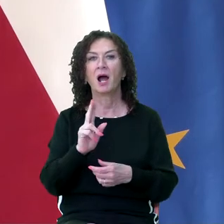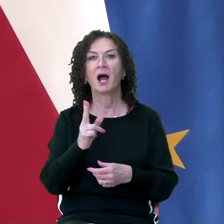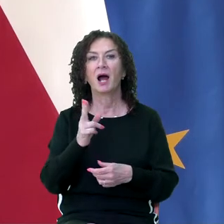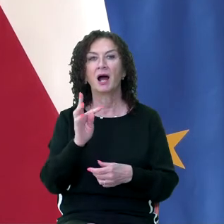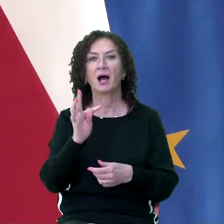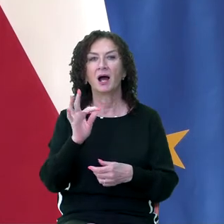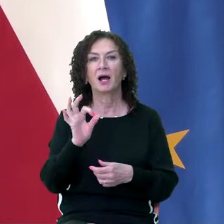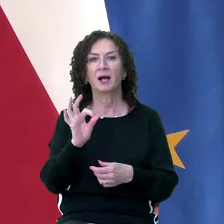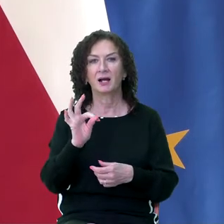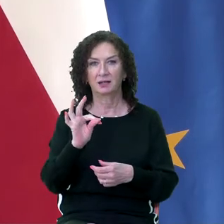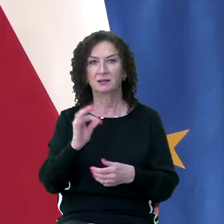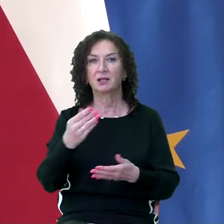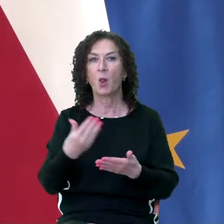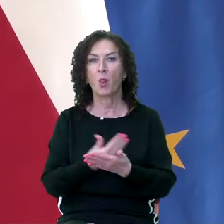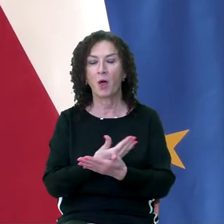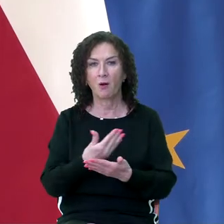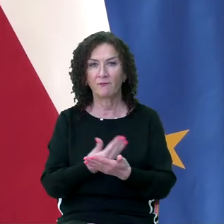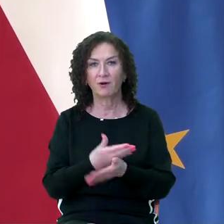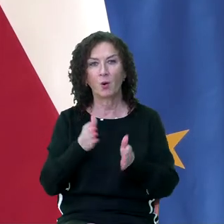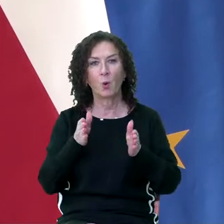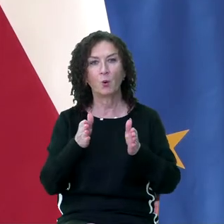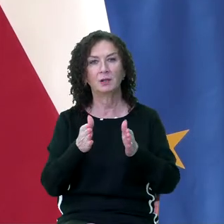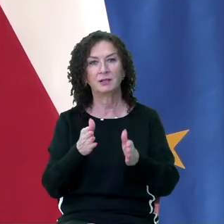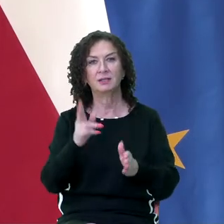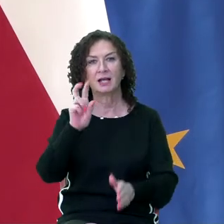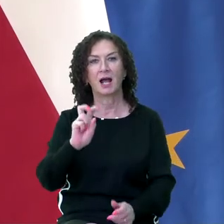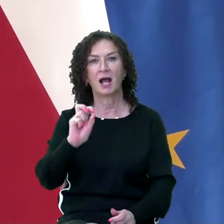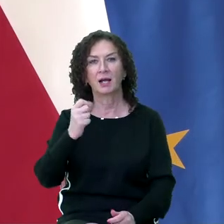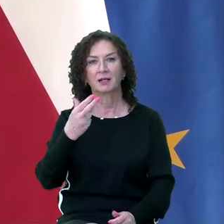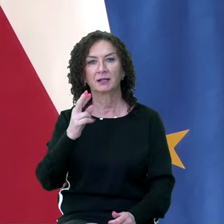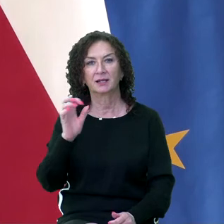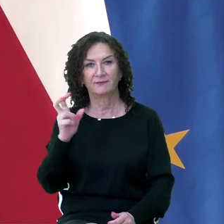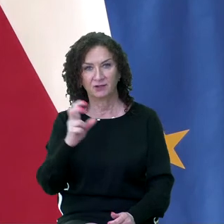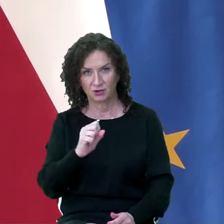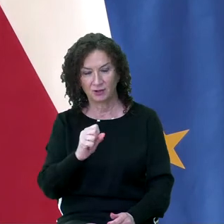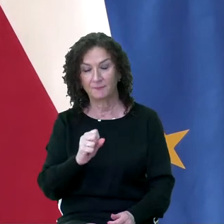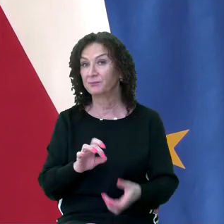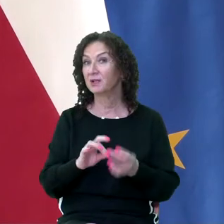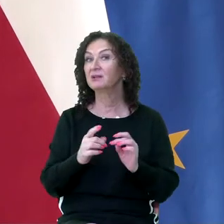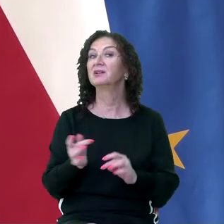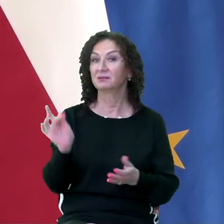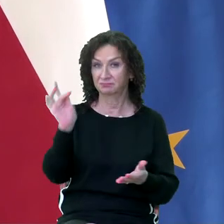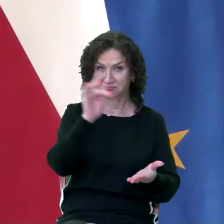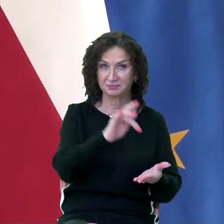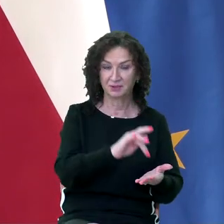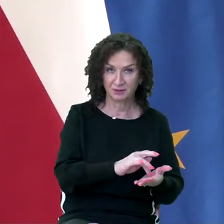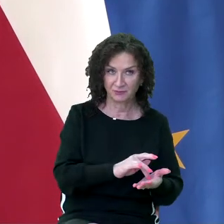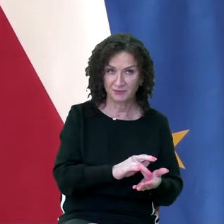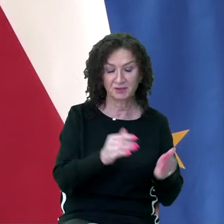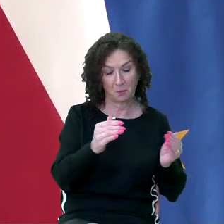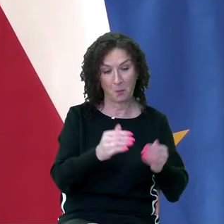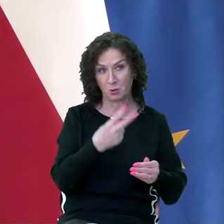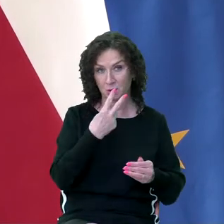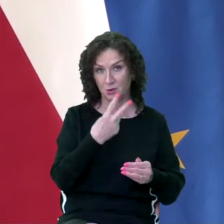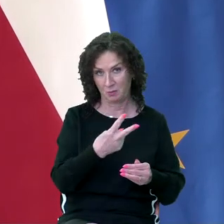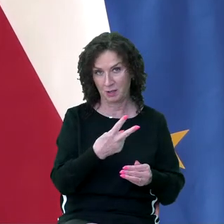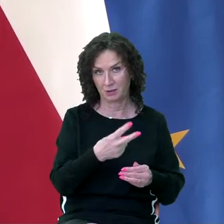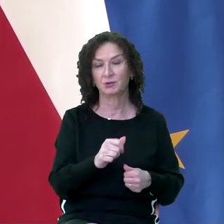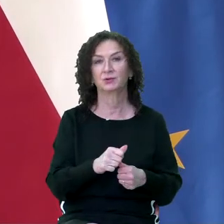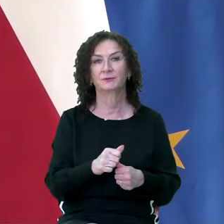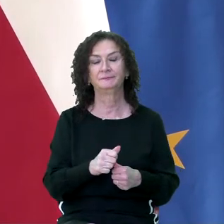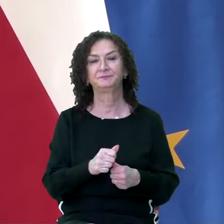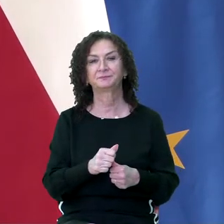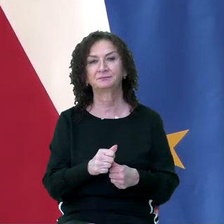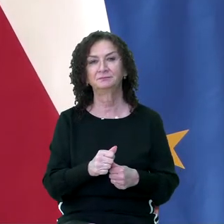tam kiedyś traficie, to zachęcam do skorzystania z tych zasobów. I oryginał tego maszynopisu,